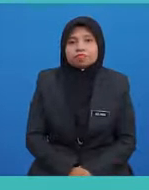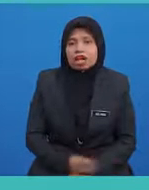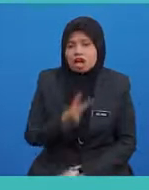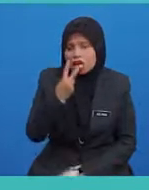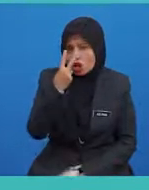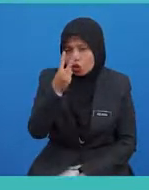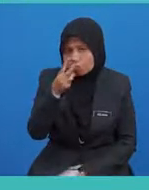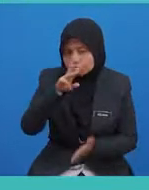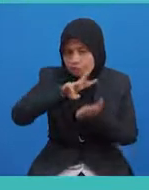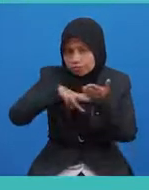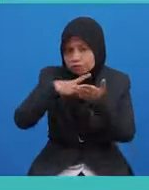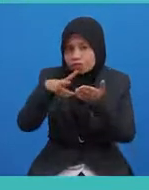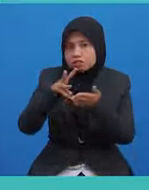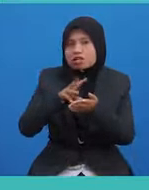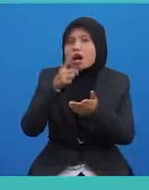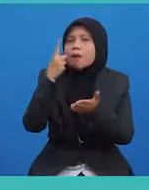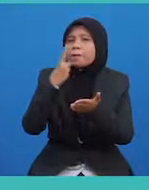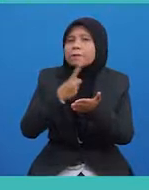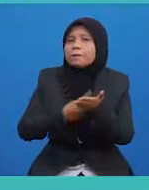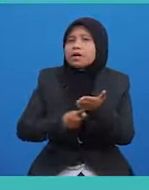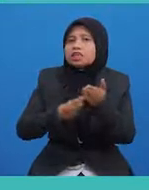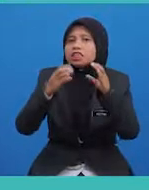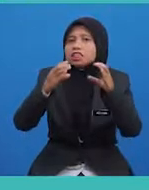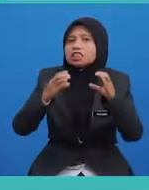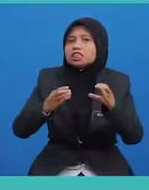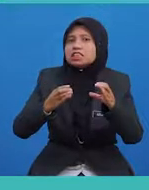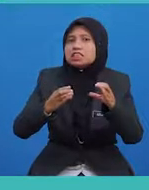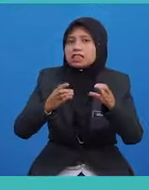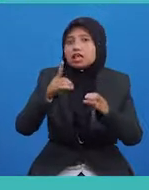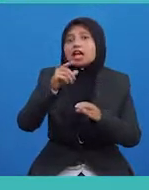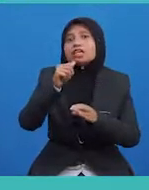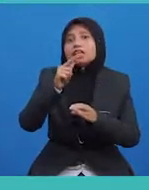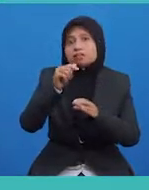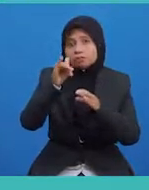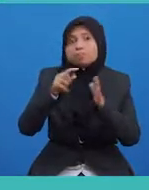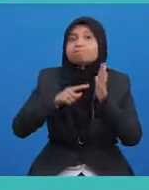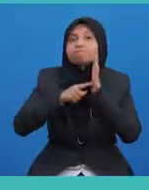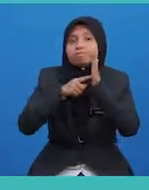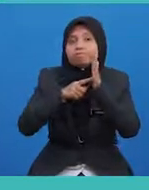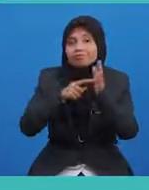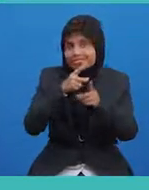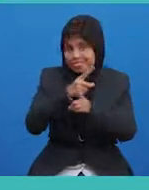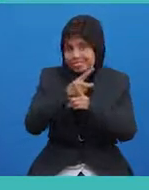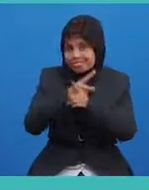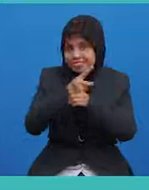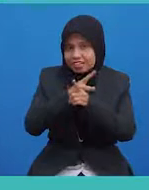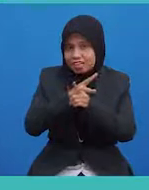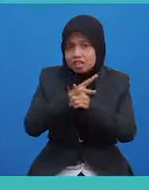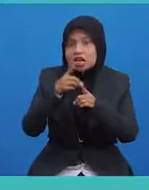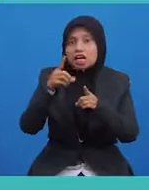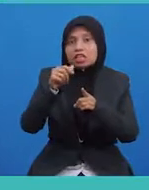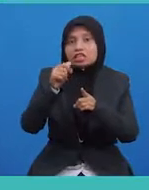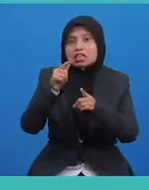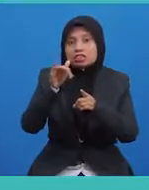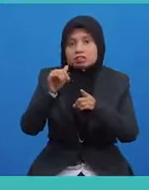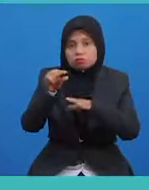Perhatikan jadual ini. Apakah ciri data yang dipaparkan? Betul, data yang digunakan